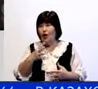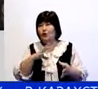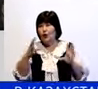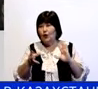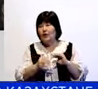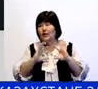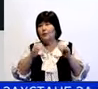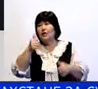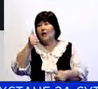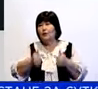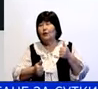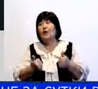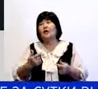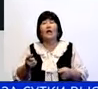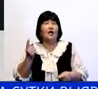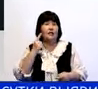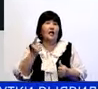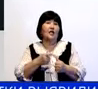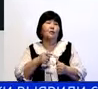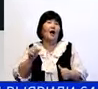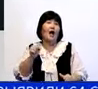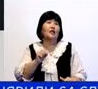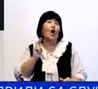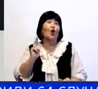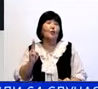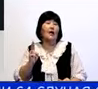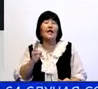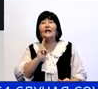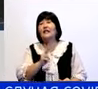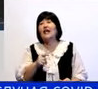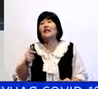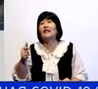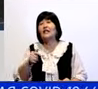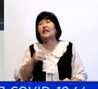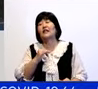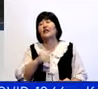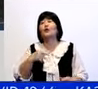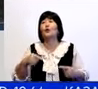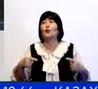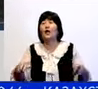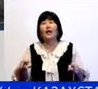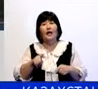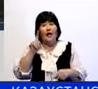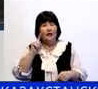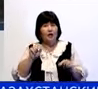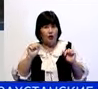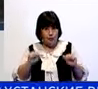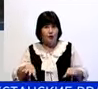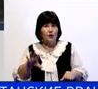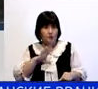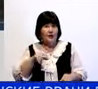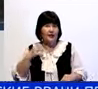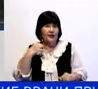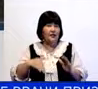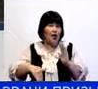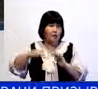на мировых турнирах. На слуху имена Алана Курмангалиева, Кирилла Герасименко и других. Как знать, может и быть, в Кызылорде